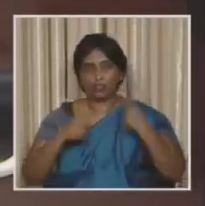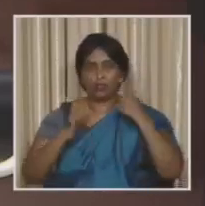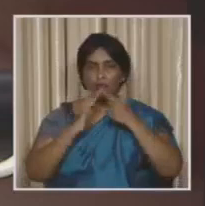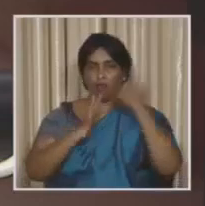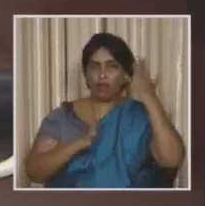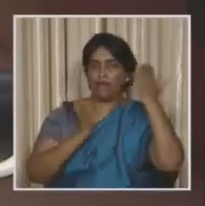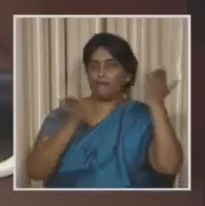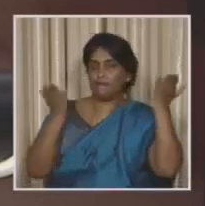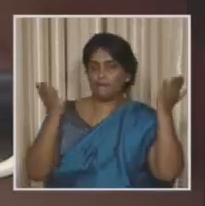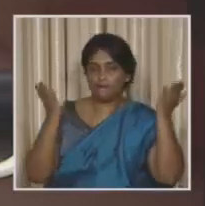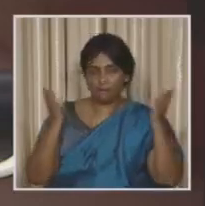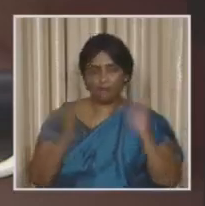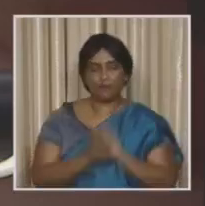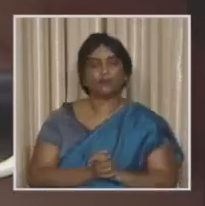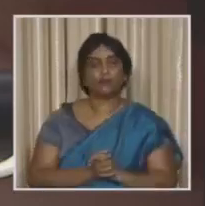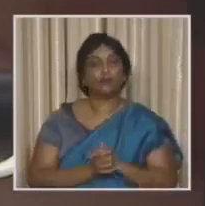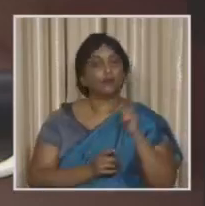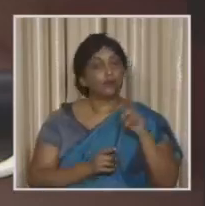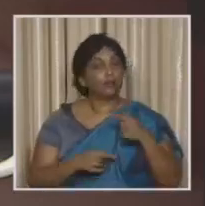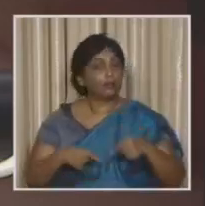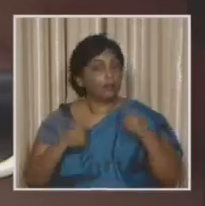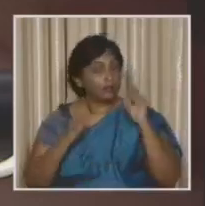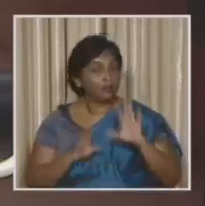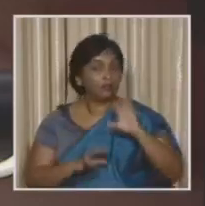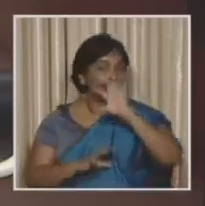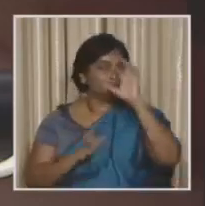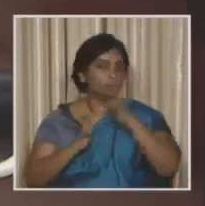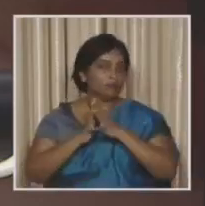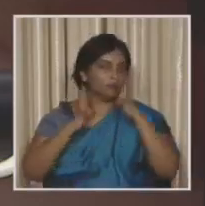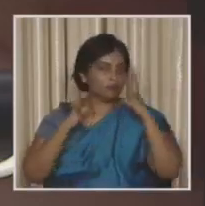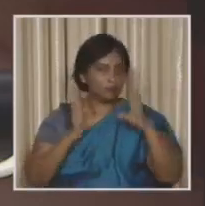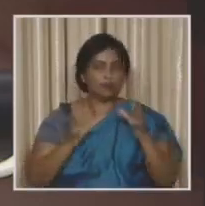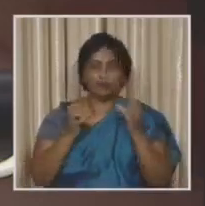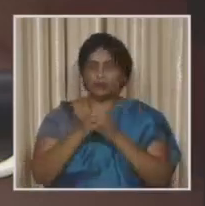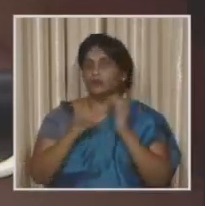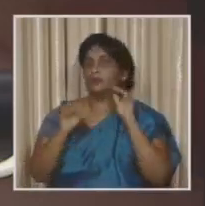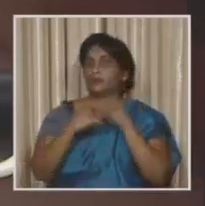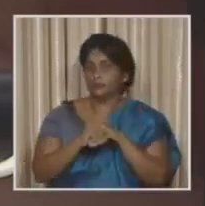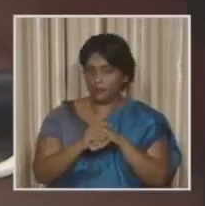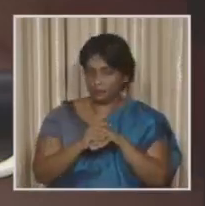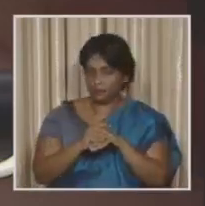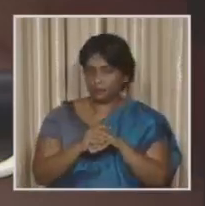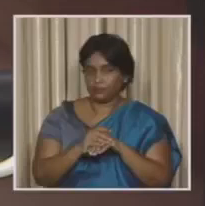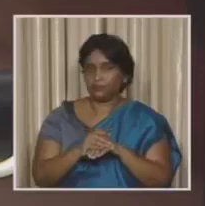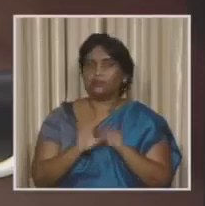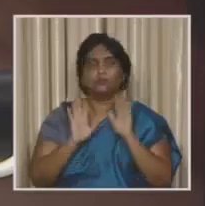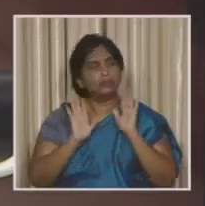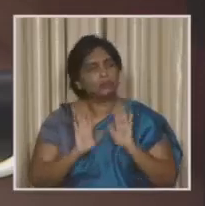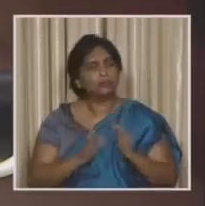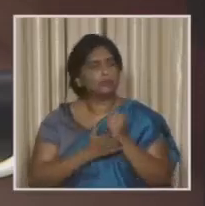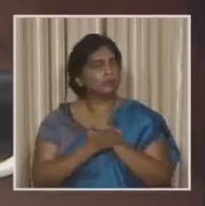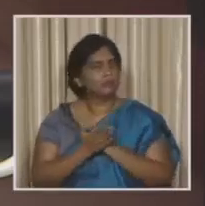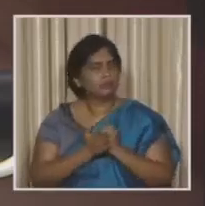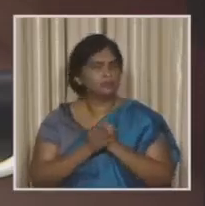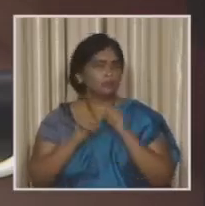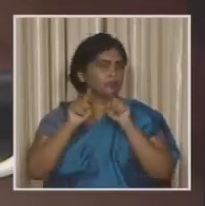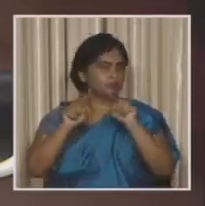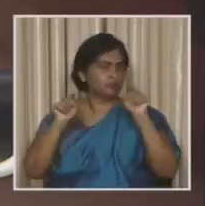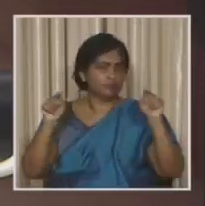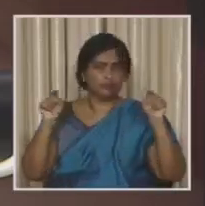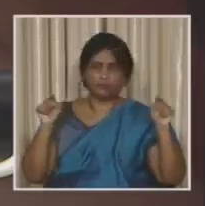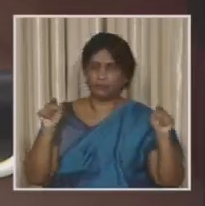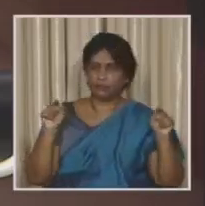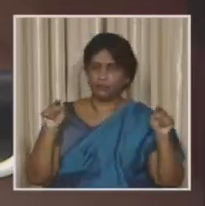නිසා ඒ තර්ජන තිබෙන රටවල විශාල ප්‍රමාණයක මේ කණ්ඩායම් ආවා හැබැයි කිසි තැනක